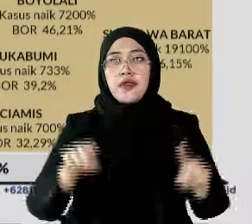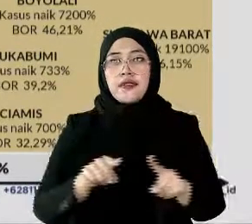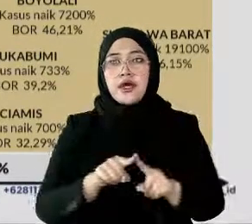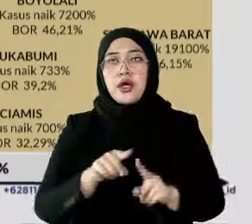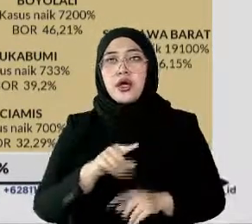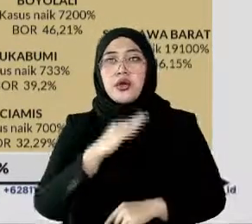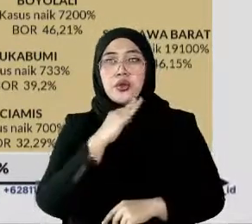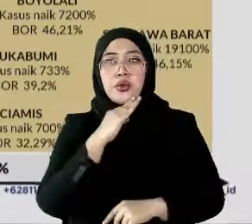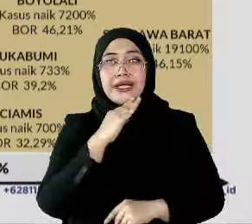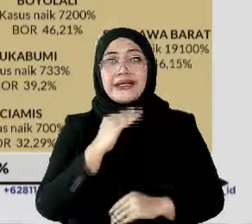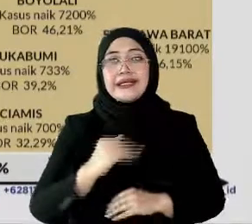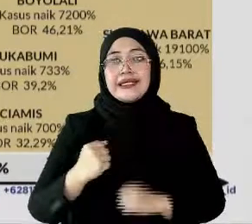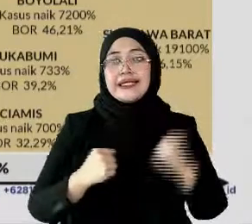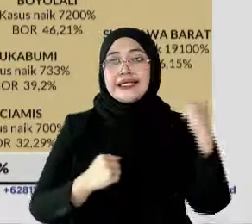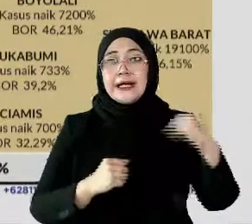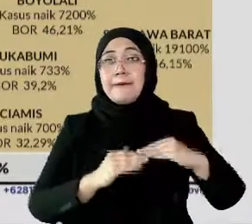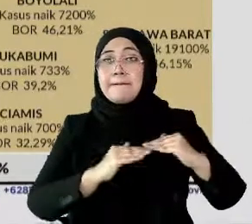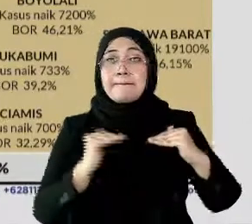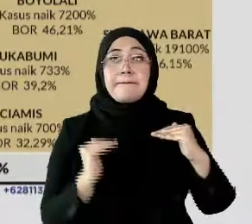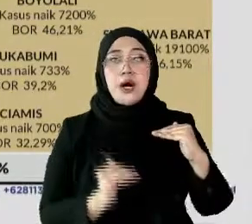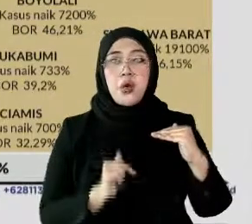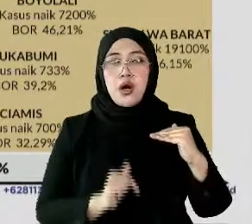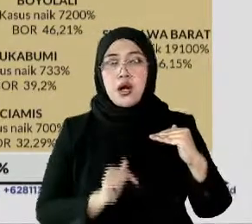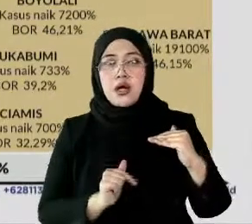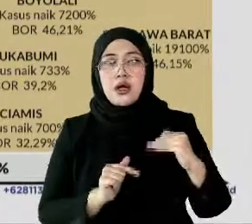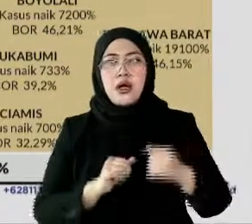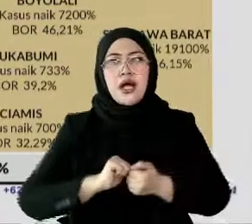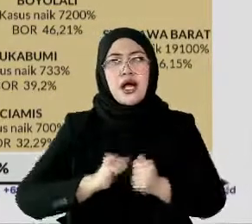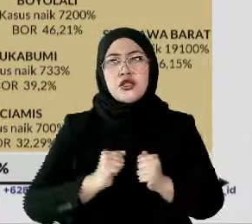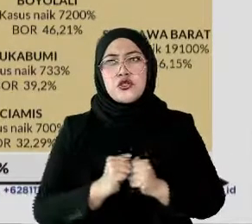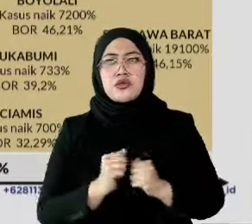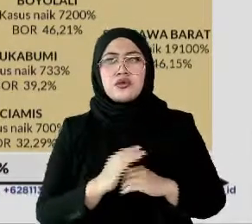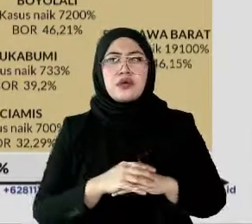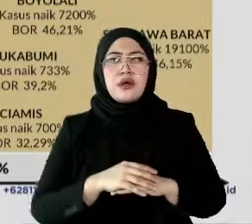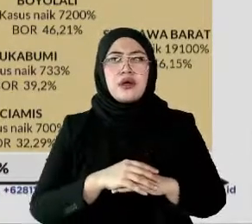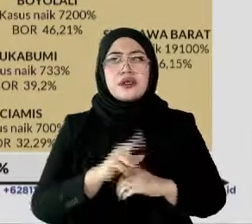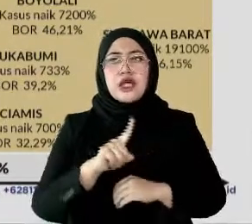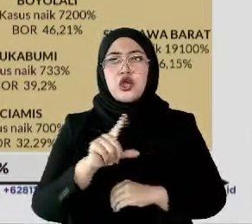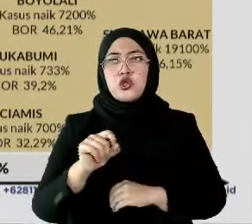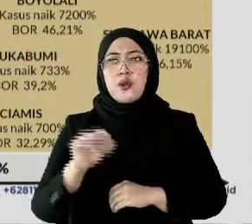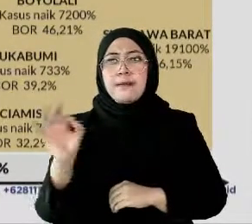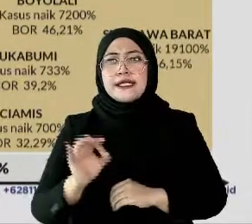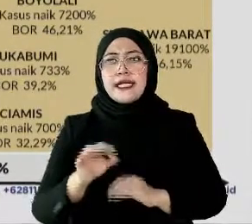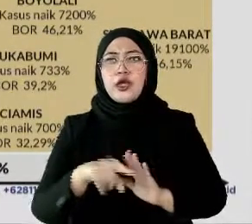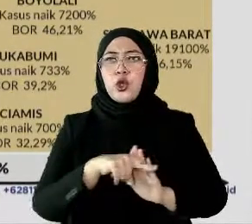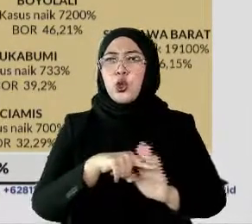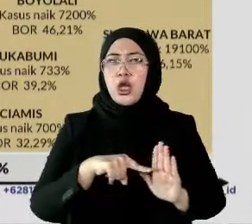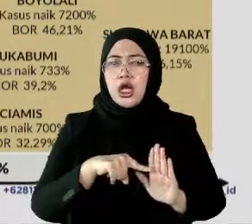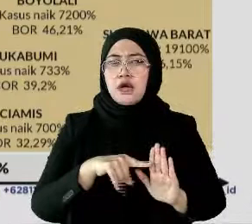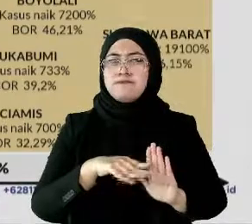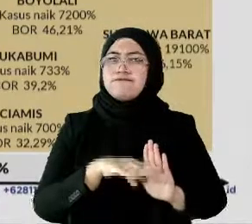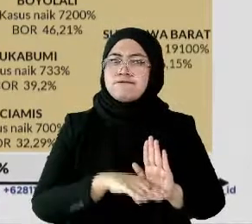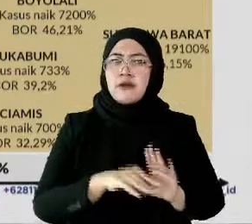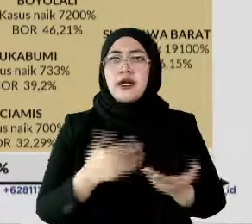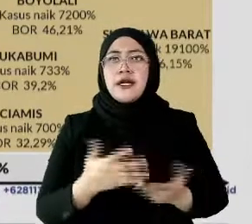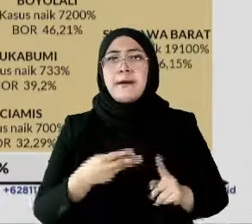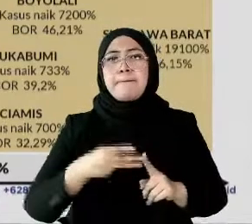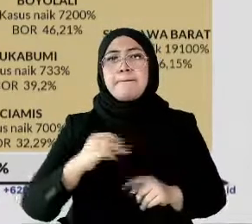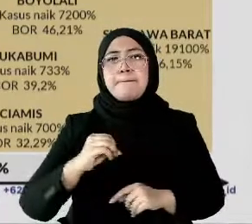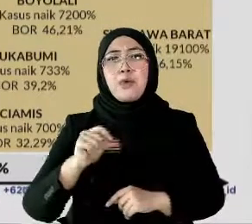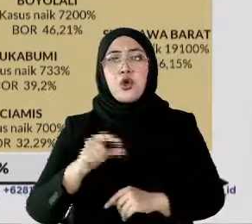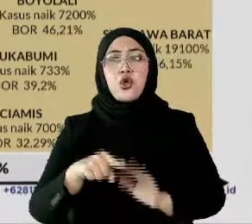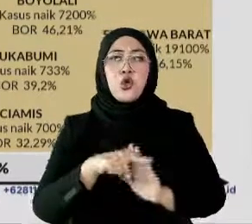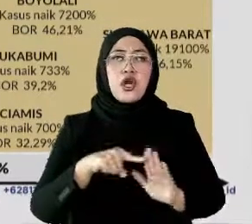kuning di kiri bawah apabila kenaikan kasusnya kurang dari 100% dan powernya kurang dari tujuh